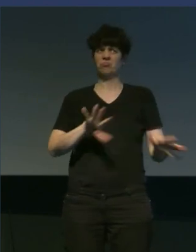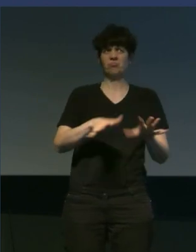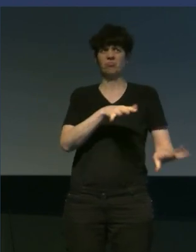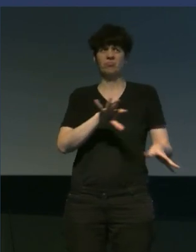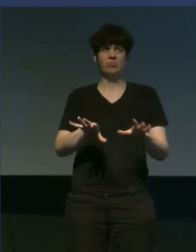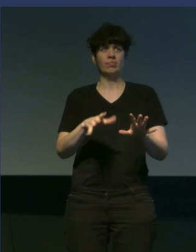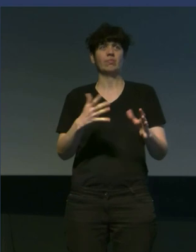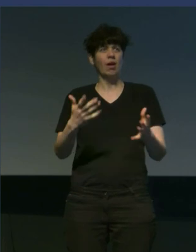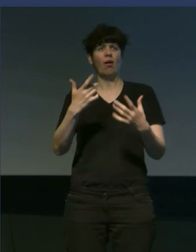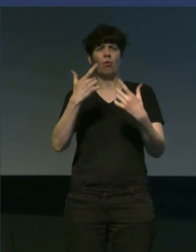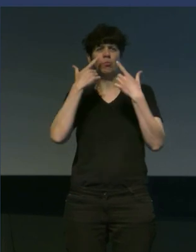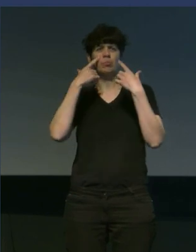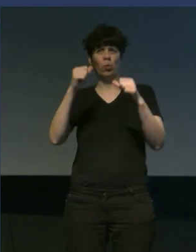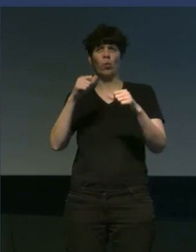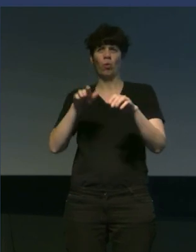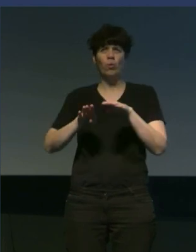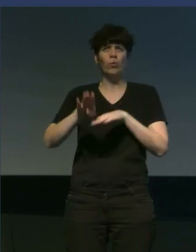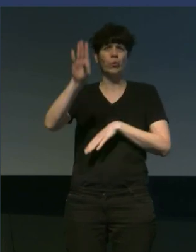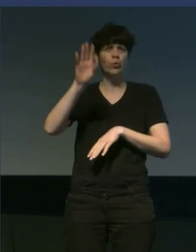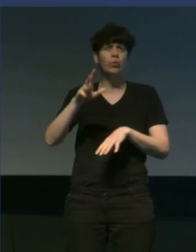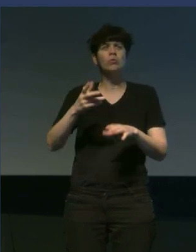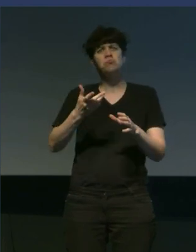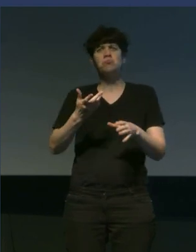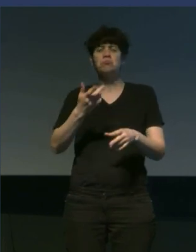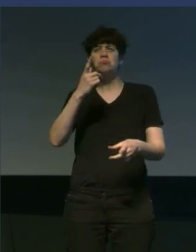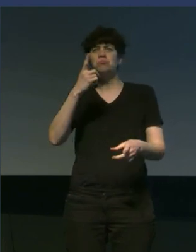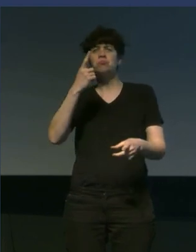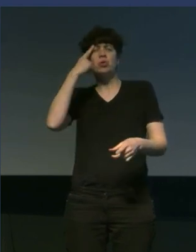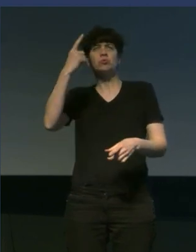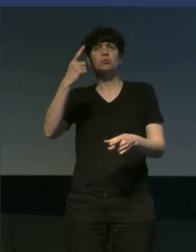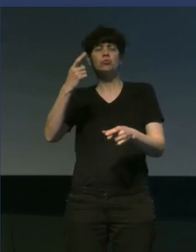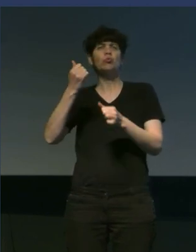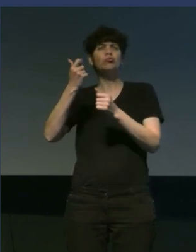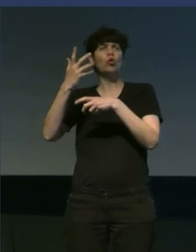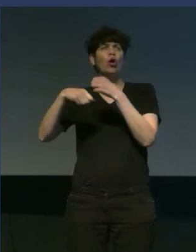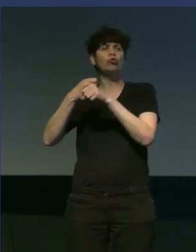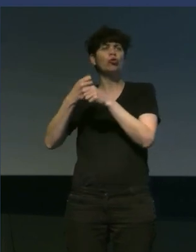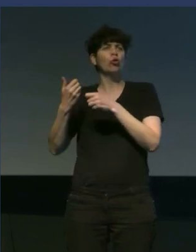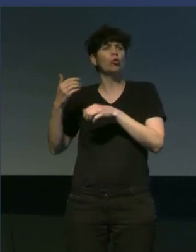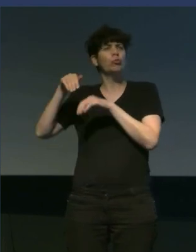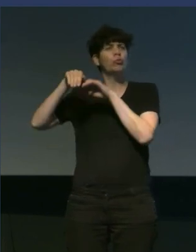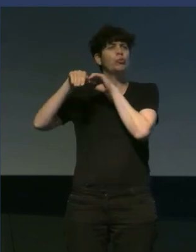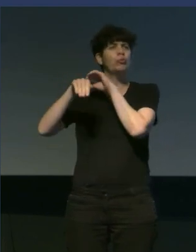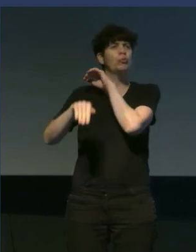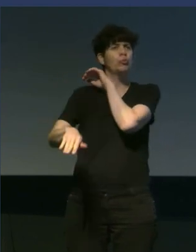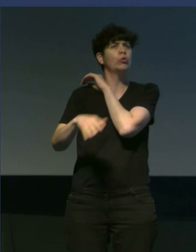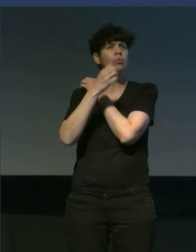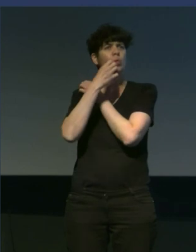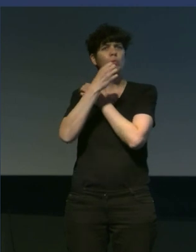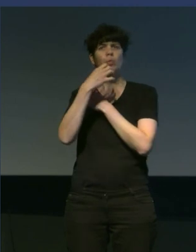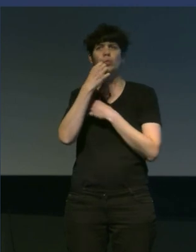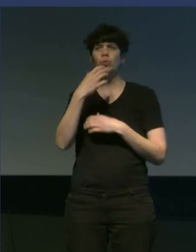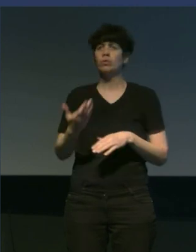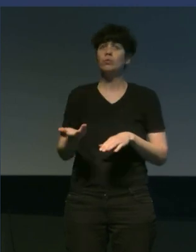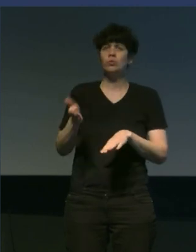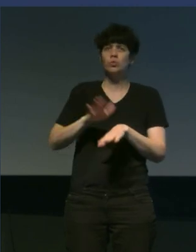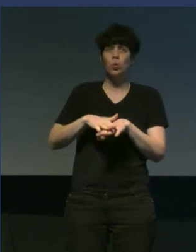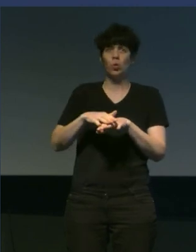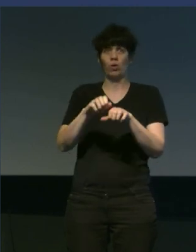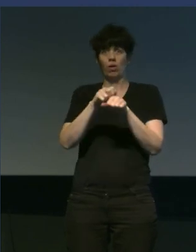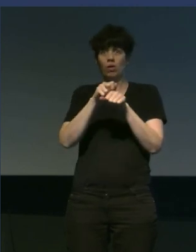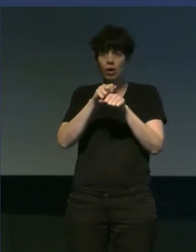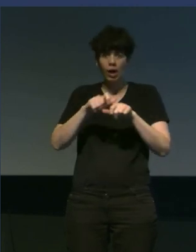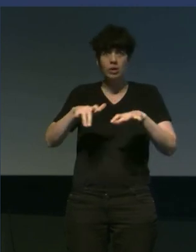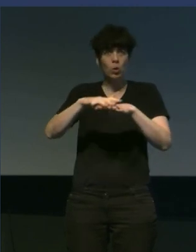pensait finalement un peu mort dans l'œuf il y a de cela quelques années, mais qui via par exemple beaucoup de réseaux sociaux aussi reprend un peu de